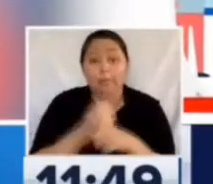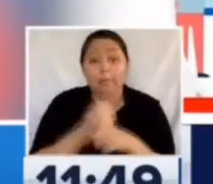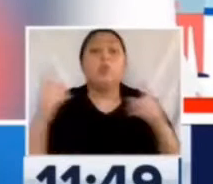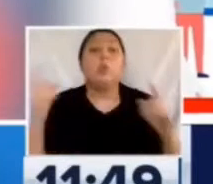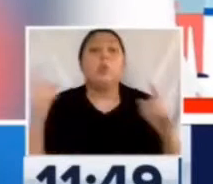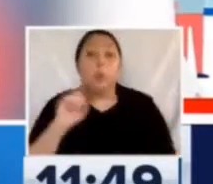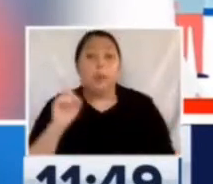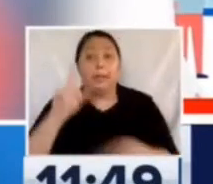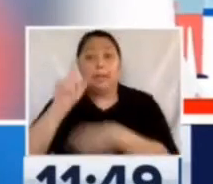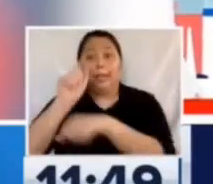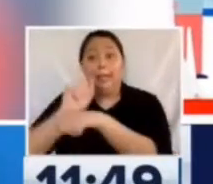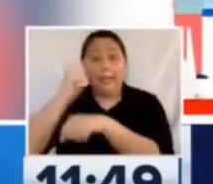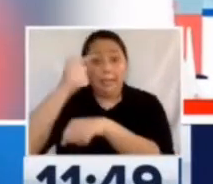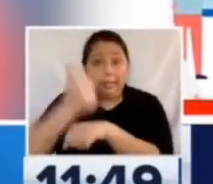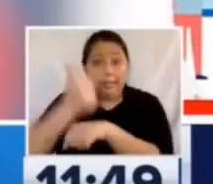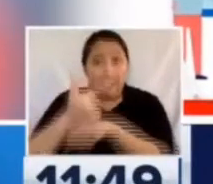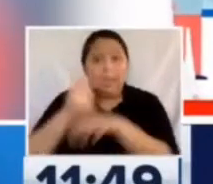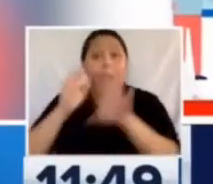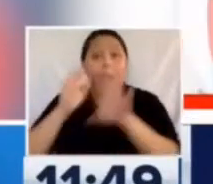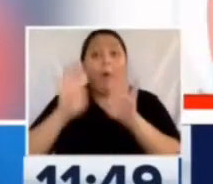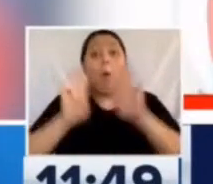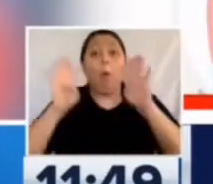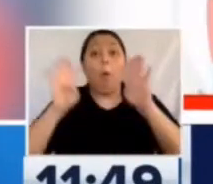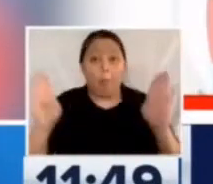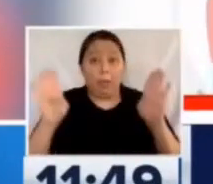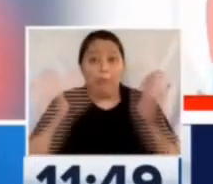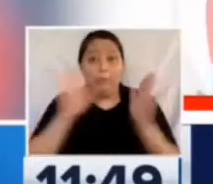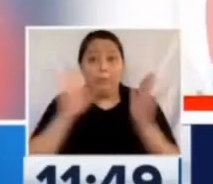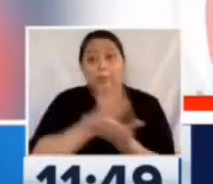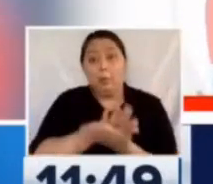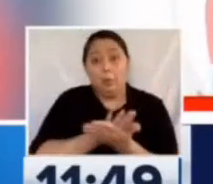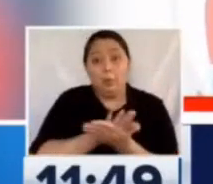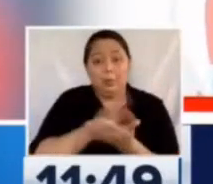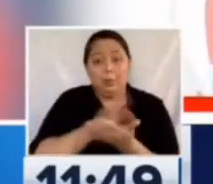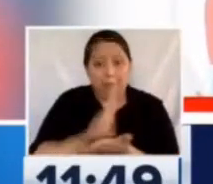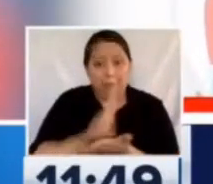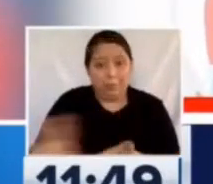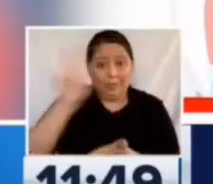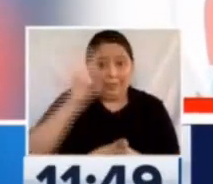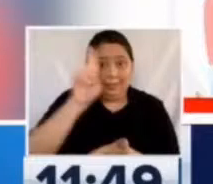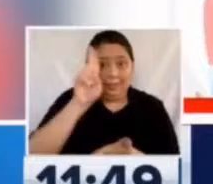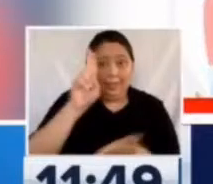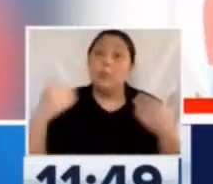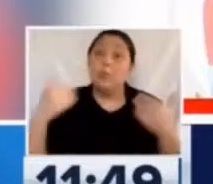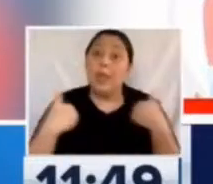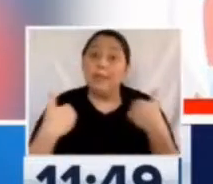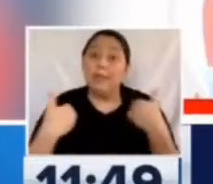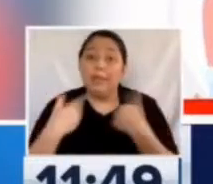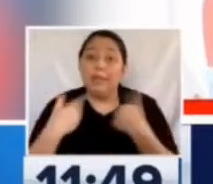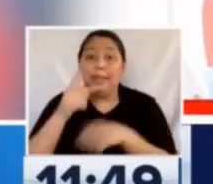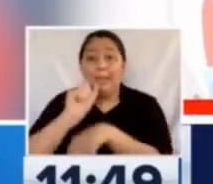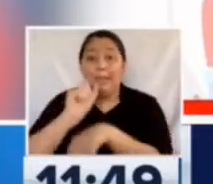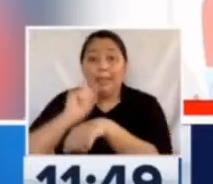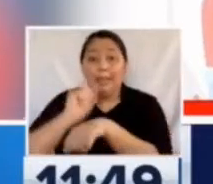improve themselves. Ito yung mga kababayan natin na maaaring gusto palawakin yung kanilang karunungan sa iba't ibang aspeto. There are over